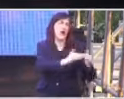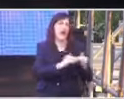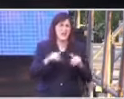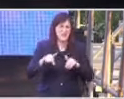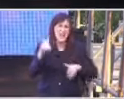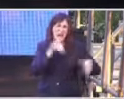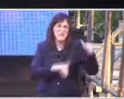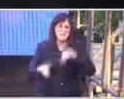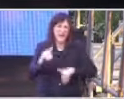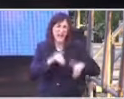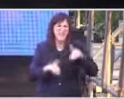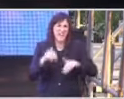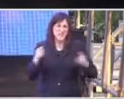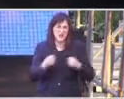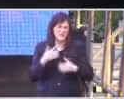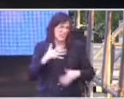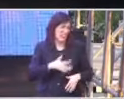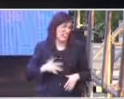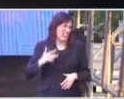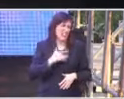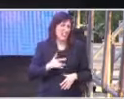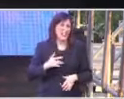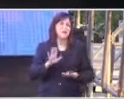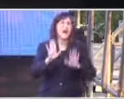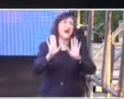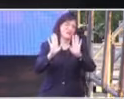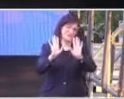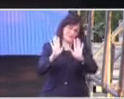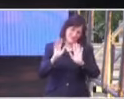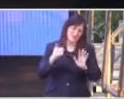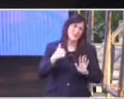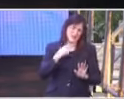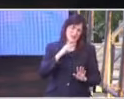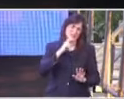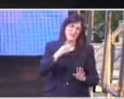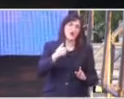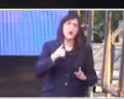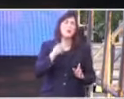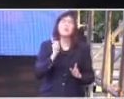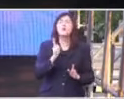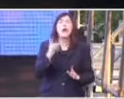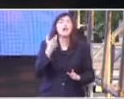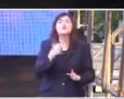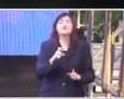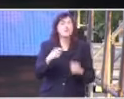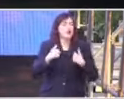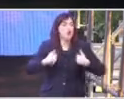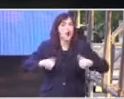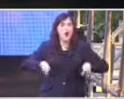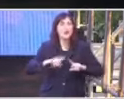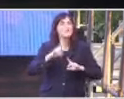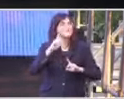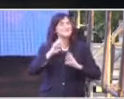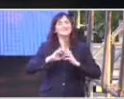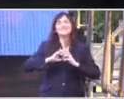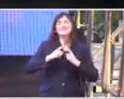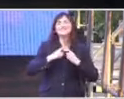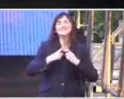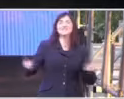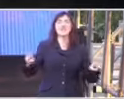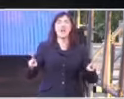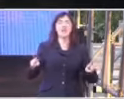insieme a voi le ragioni che ci hanno portato a distinguerci dagli altri in questa campagna elettorale e parto